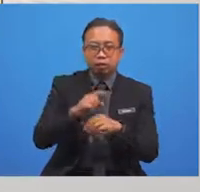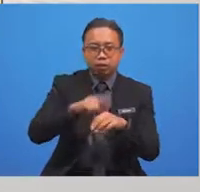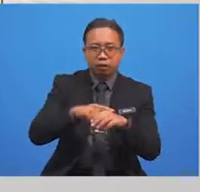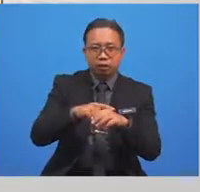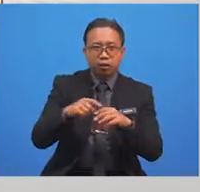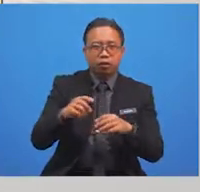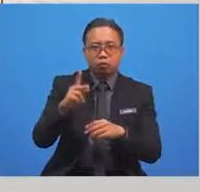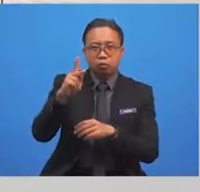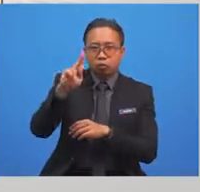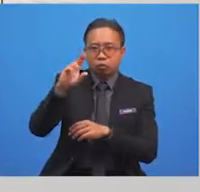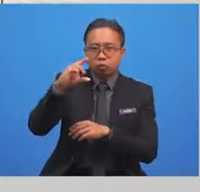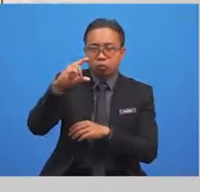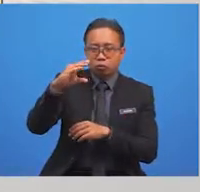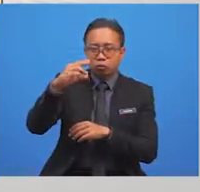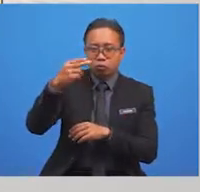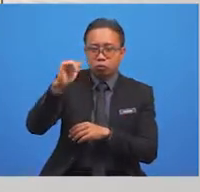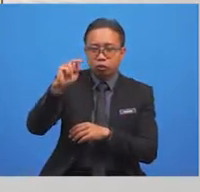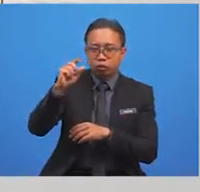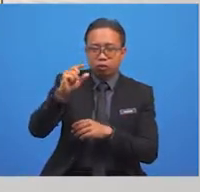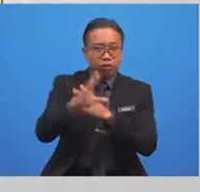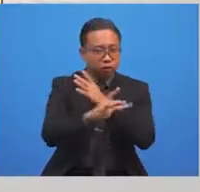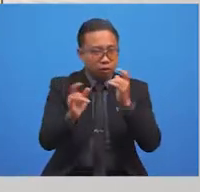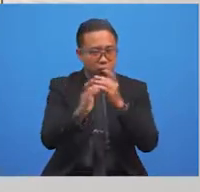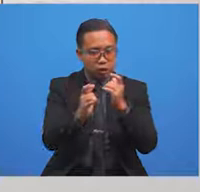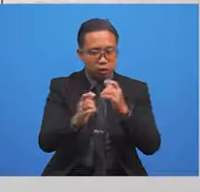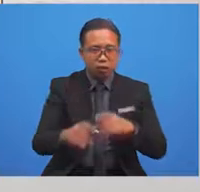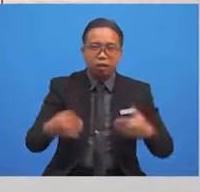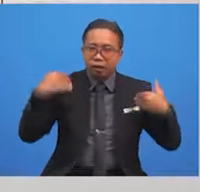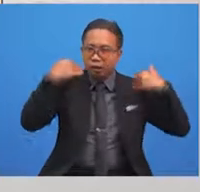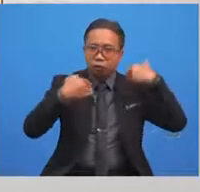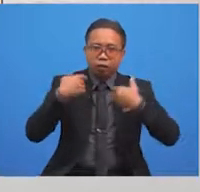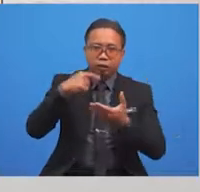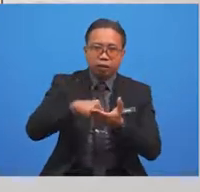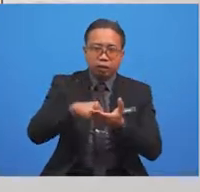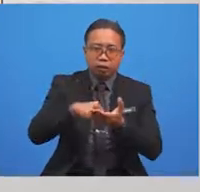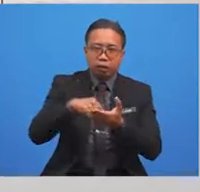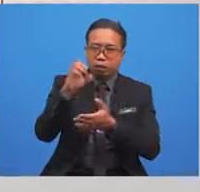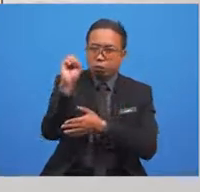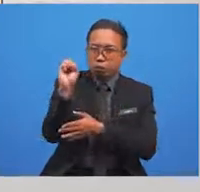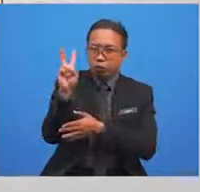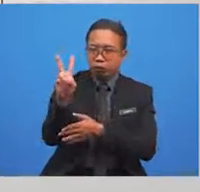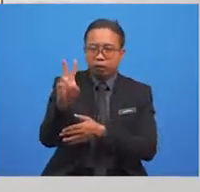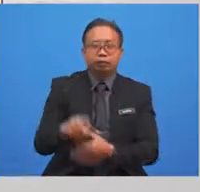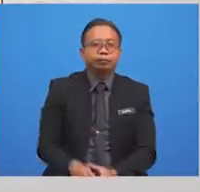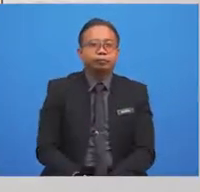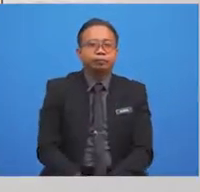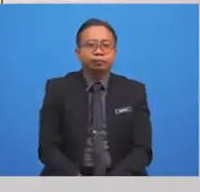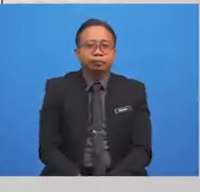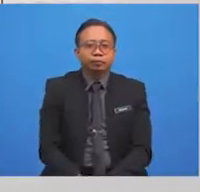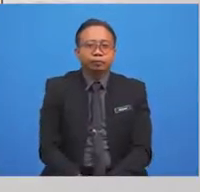Kuching Wetlands National Park. Haiwan ini adalah haiwan omnivor.